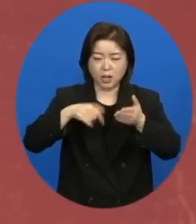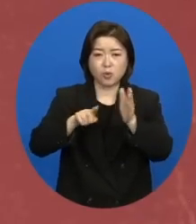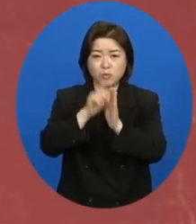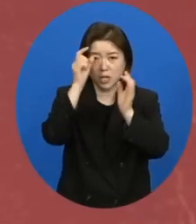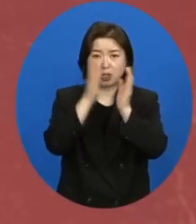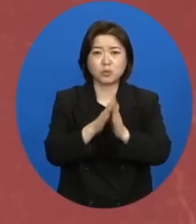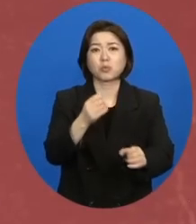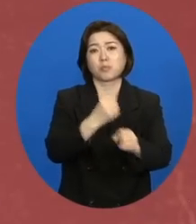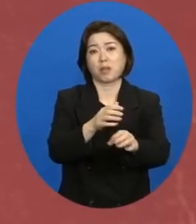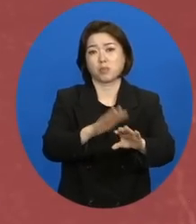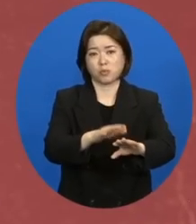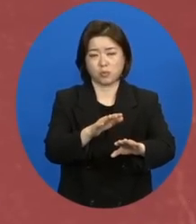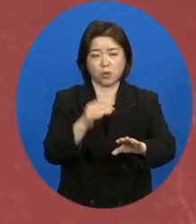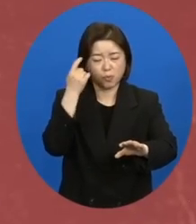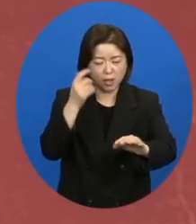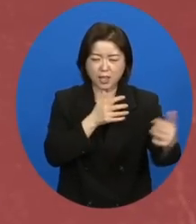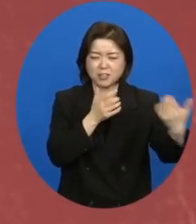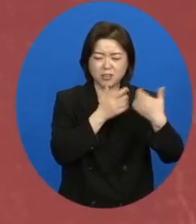너무 힘들어서.